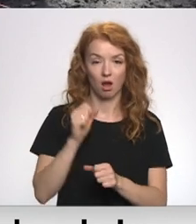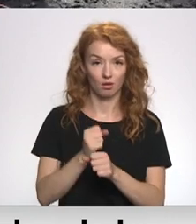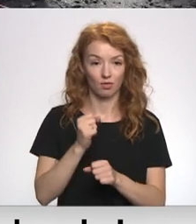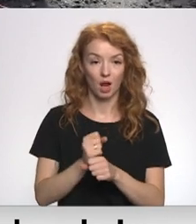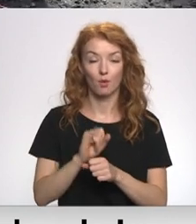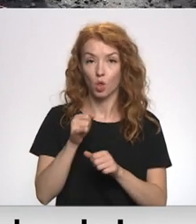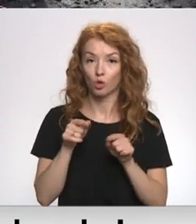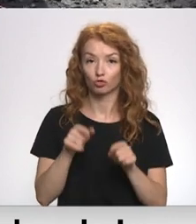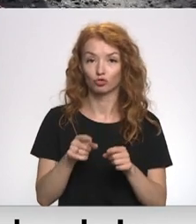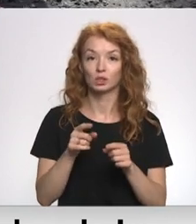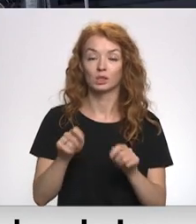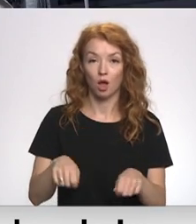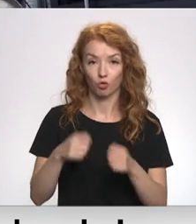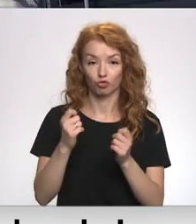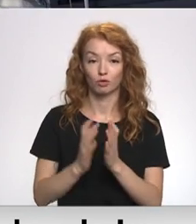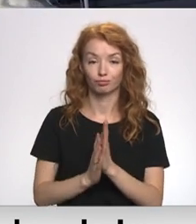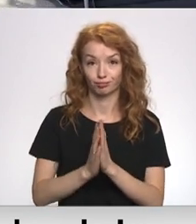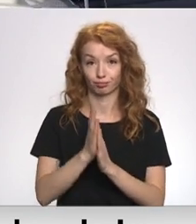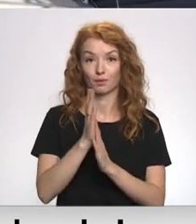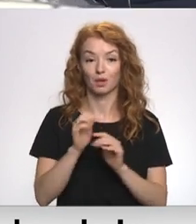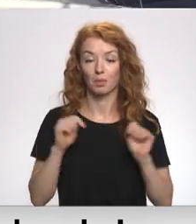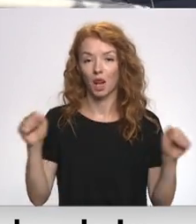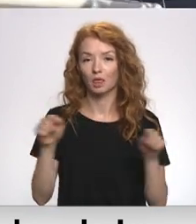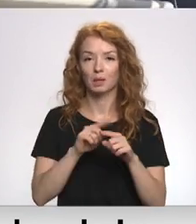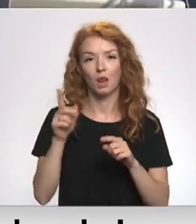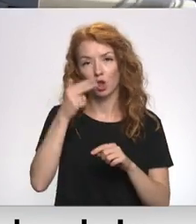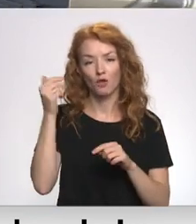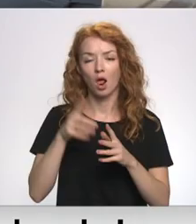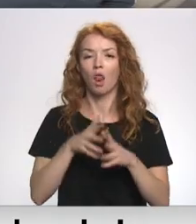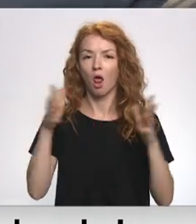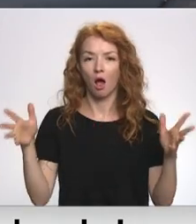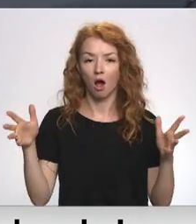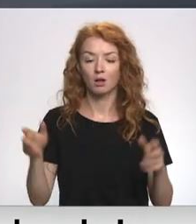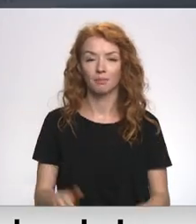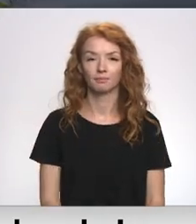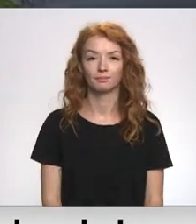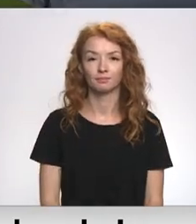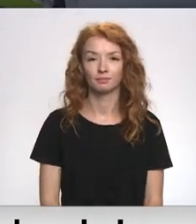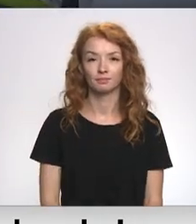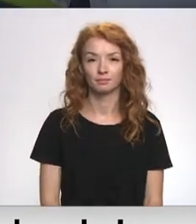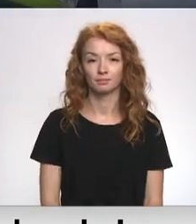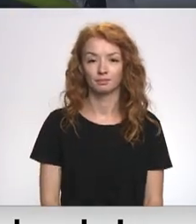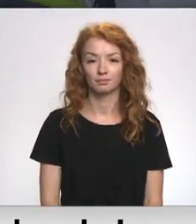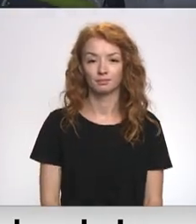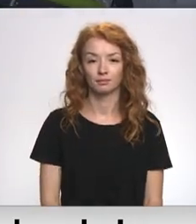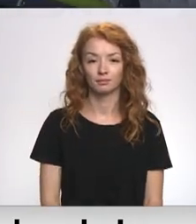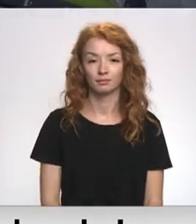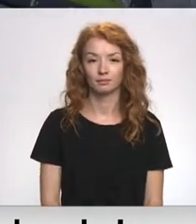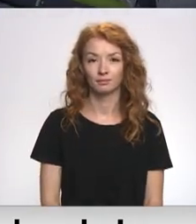jo šīs kultūras audzēšanas platības esot lielākas. Tenis Bikovskis, Vidzemes televīzija.